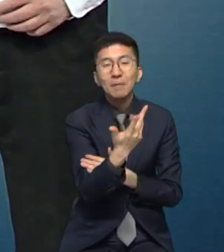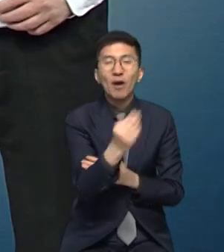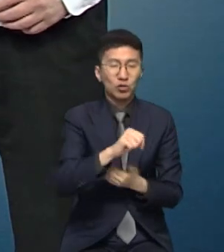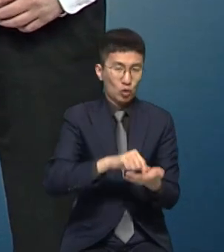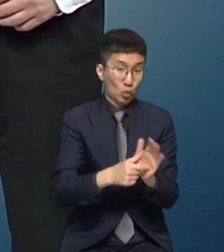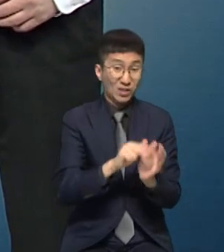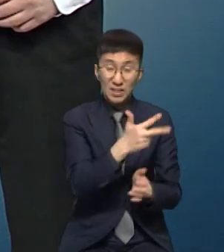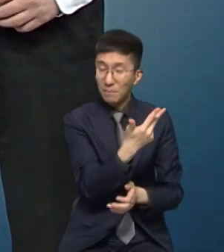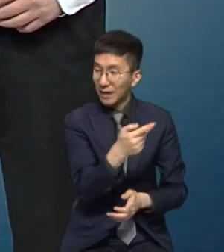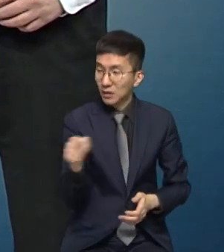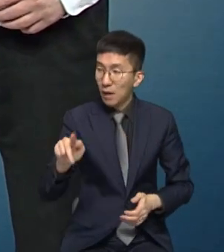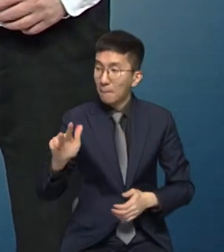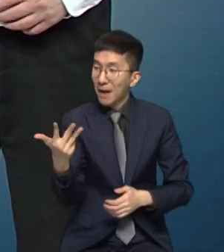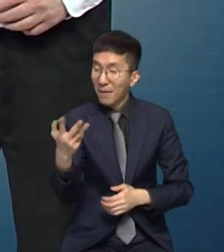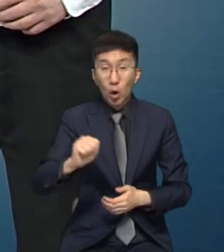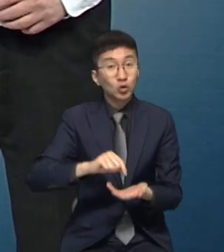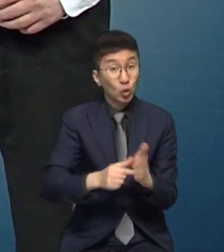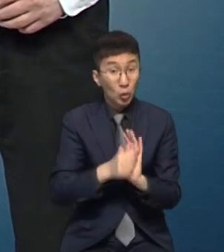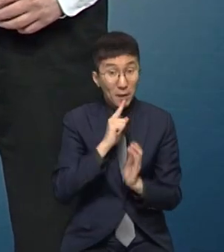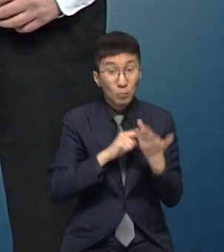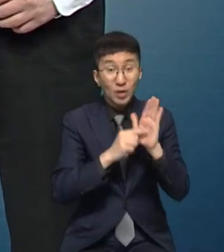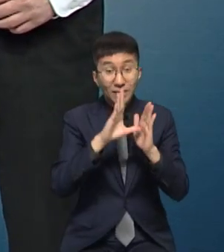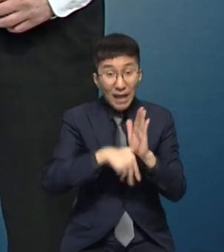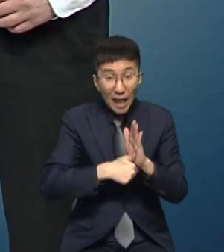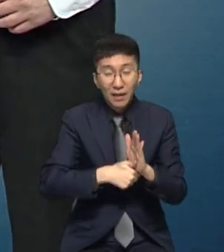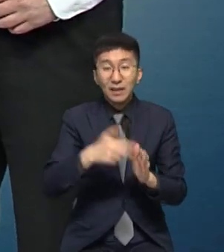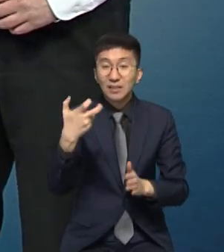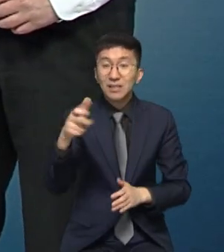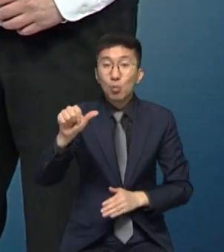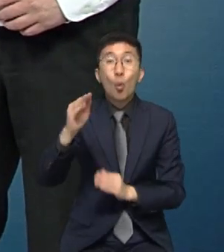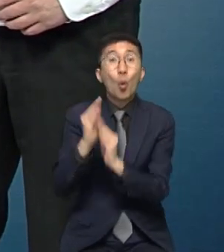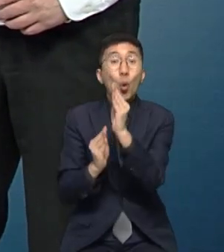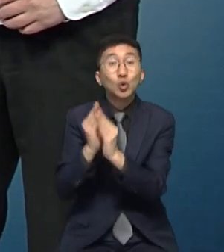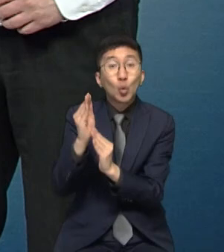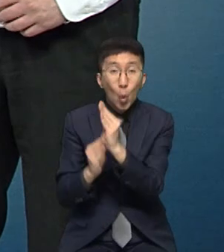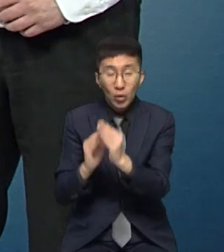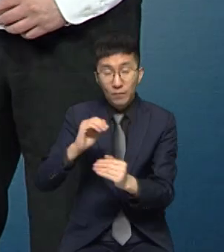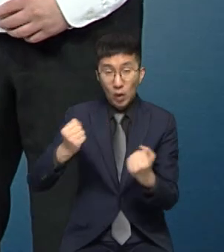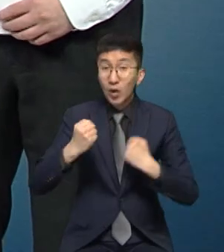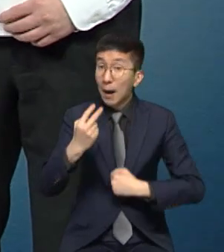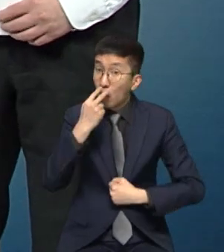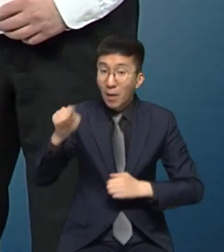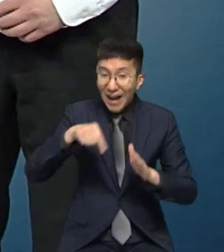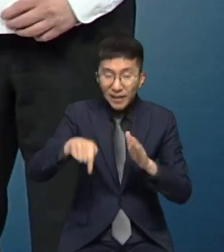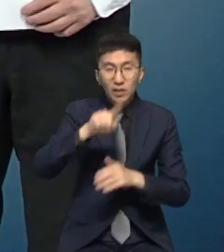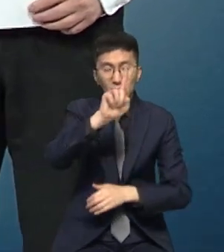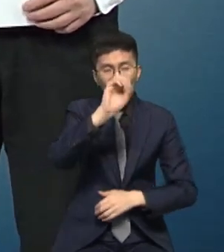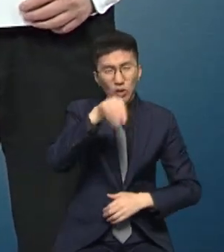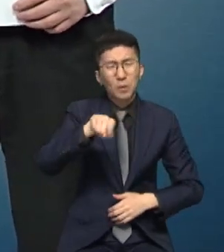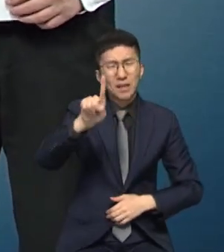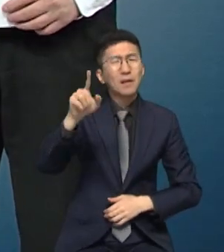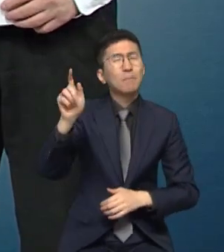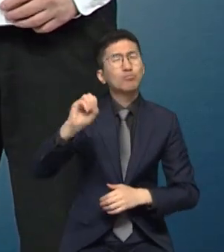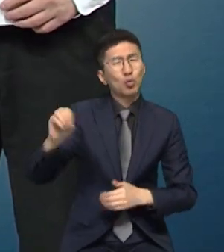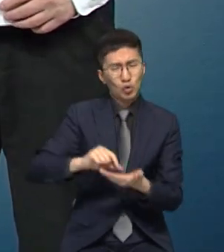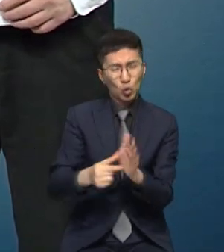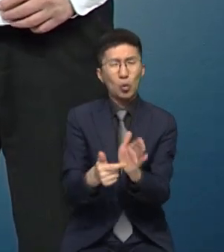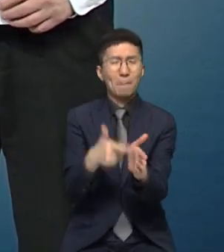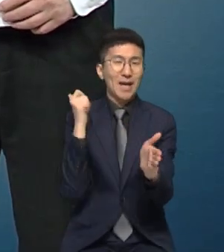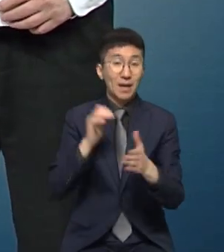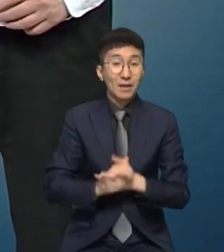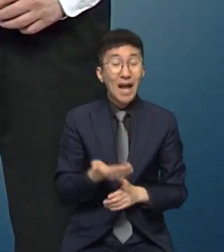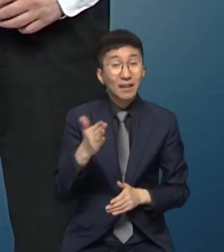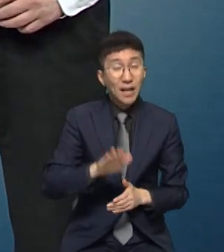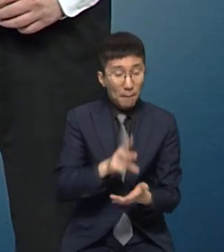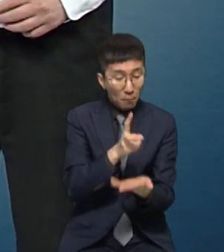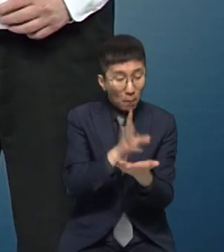7,800억 원은 75조 원 건강보험 재정의 0.1% 정도입니다. 그런데 이 계산법에는 중요한 변수가